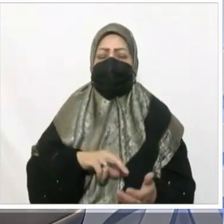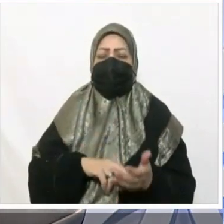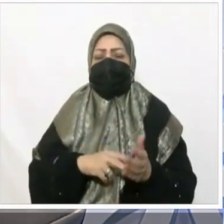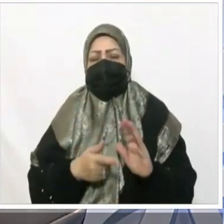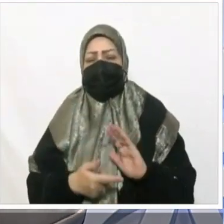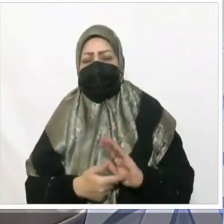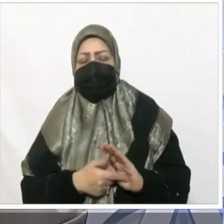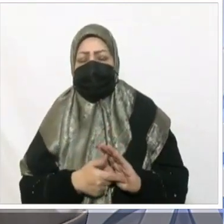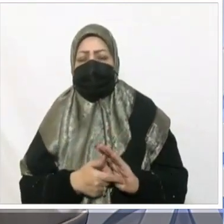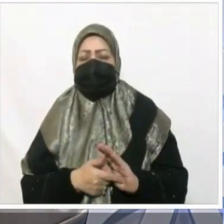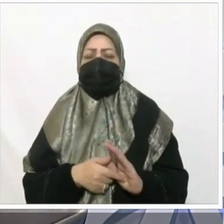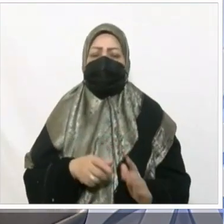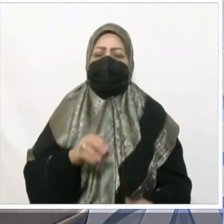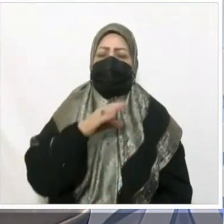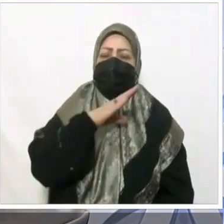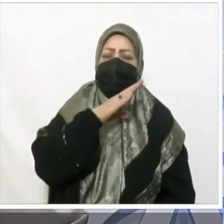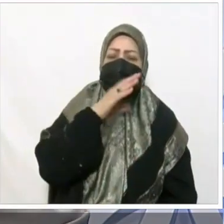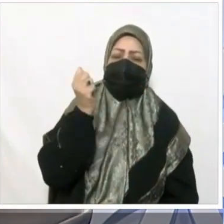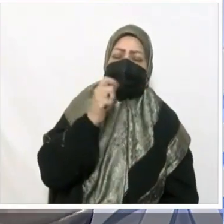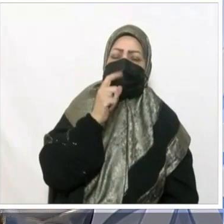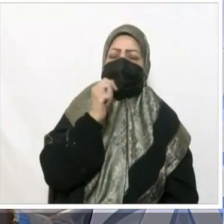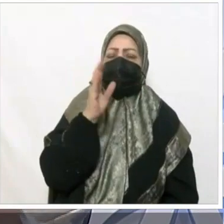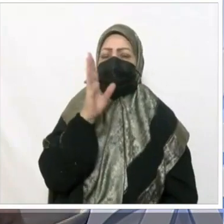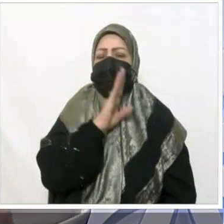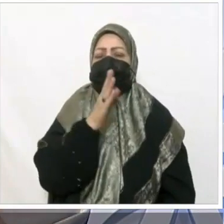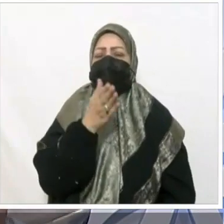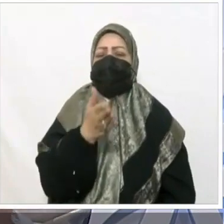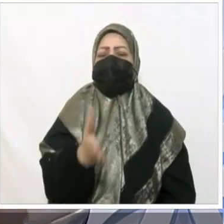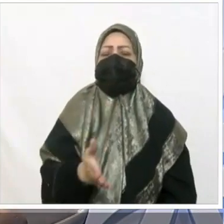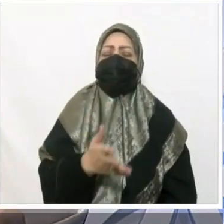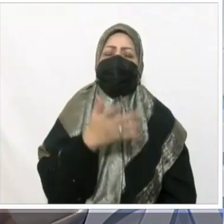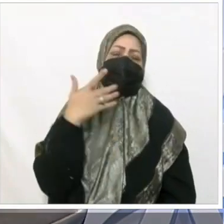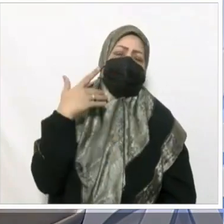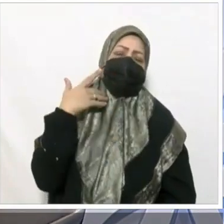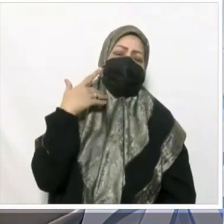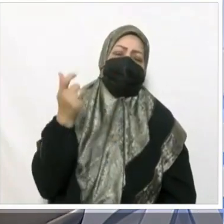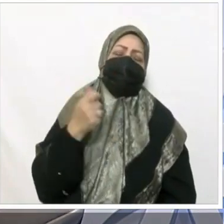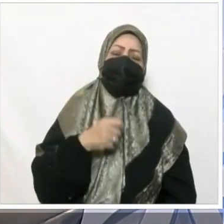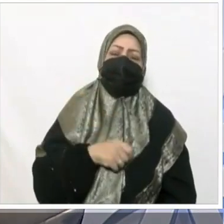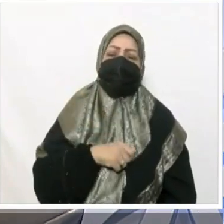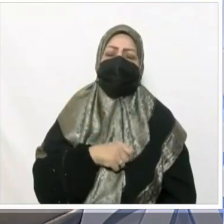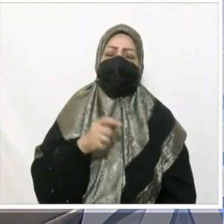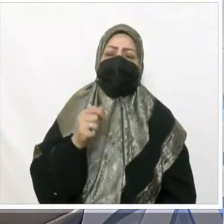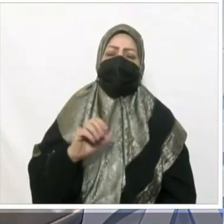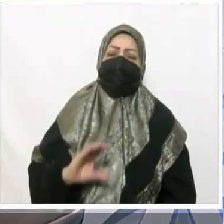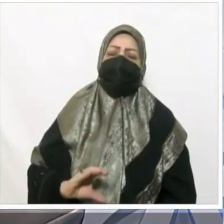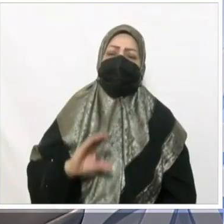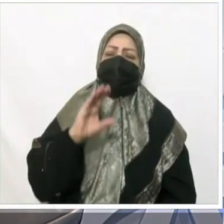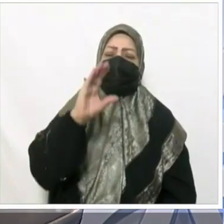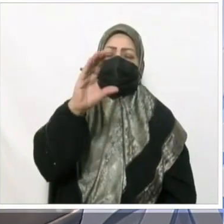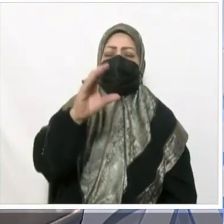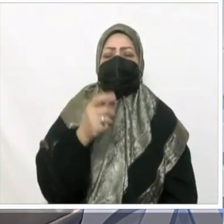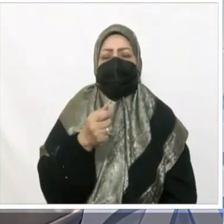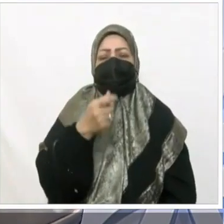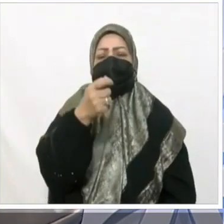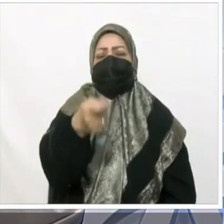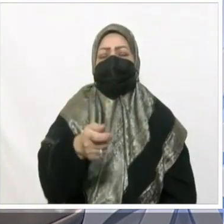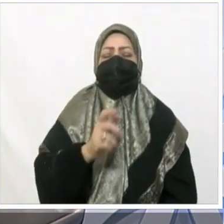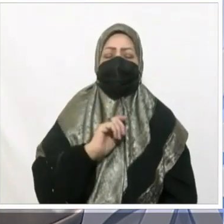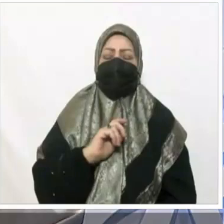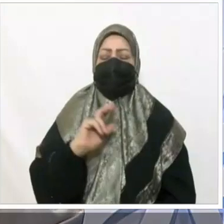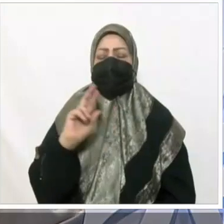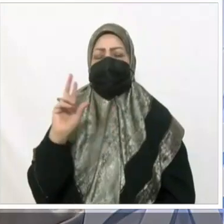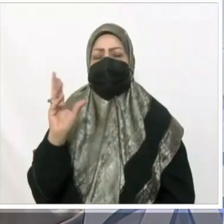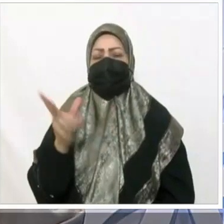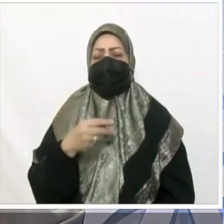الفقير يوم العيد جوز إخراجها بالقيمة وبكل ما يعني